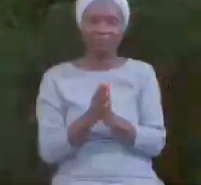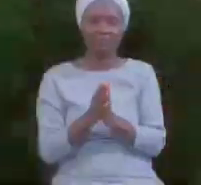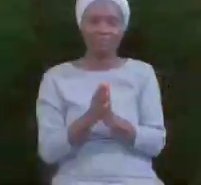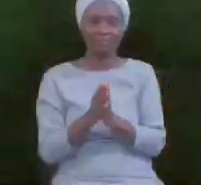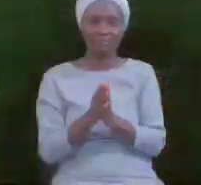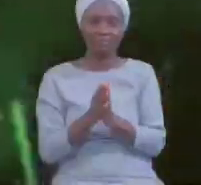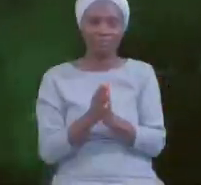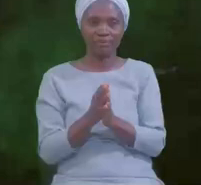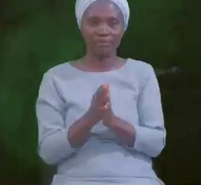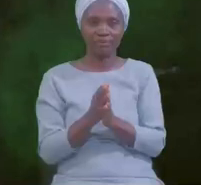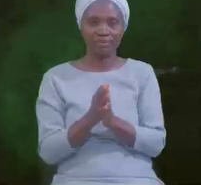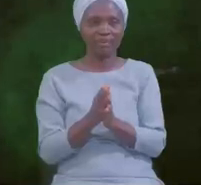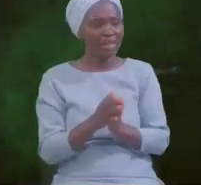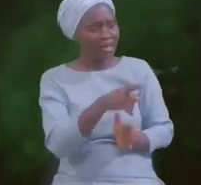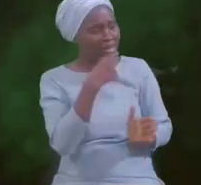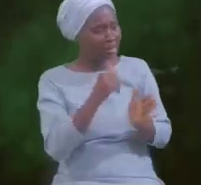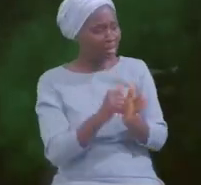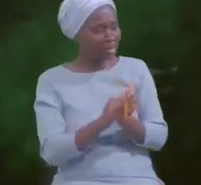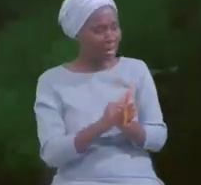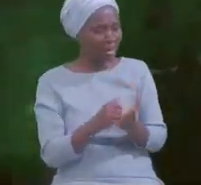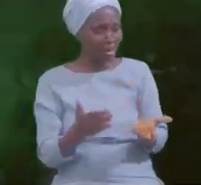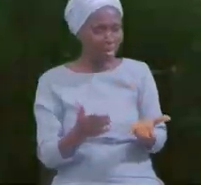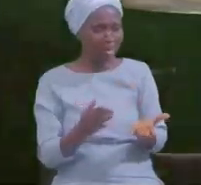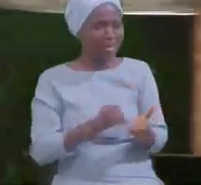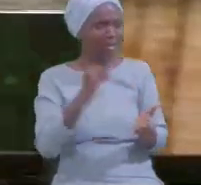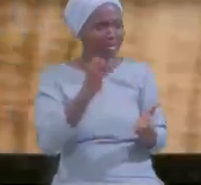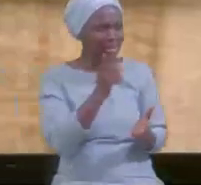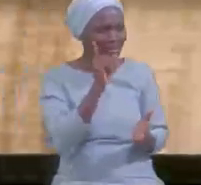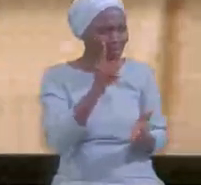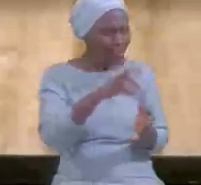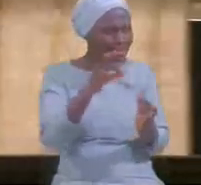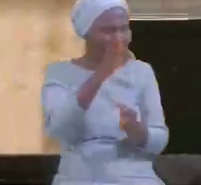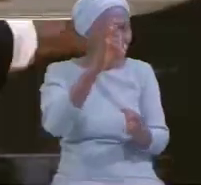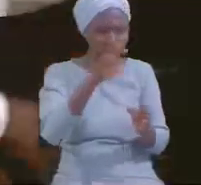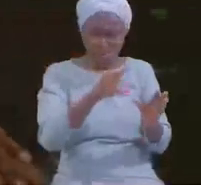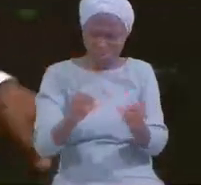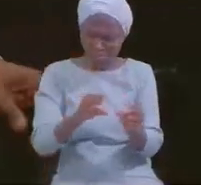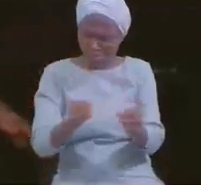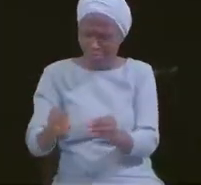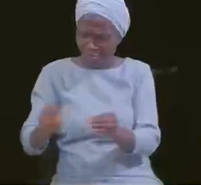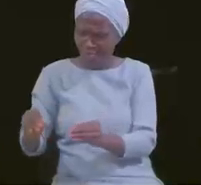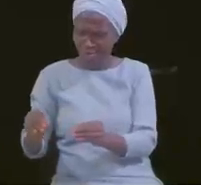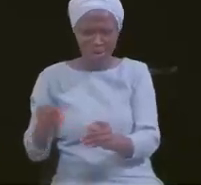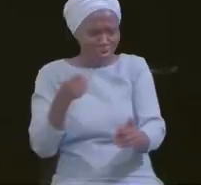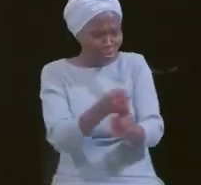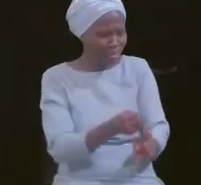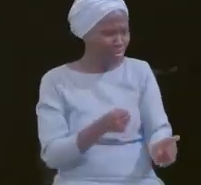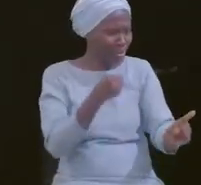Ils ont dit qu'il y a un esprit qui va par-ci, par-là, qui pousse ceci, qui pousse celui-là.